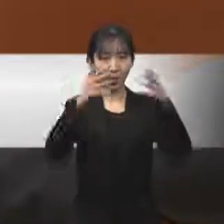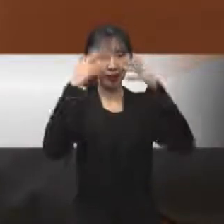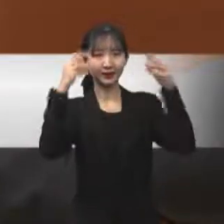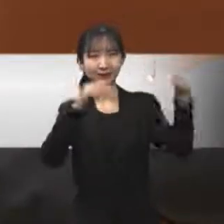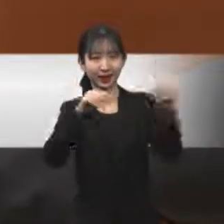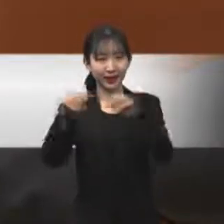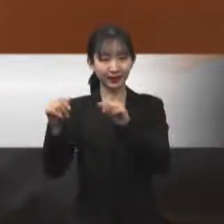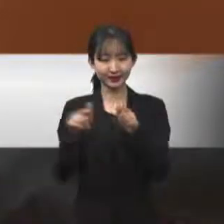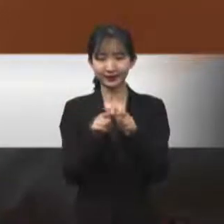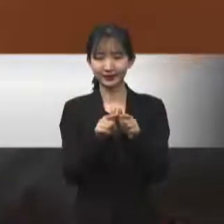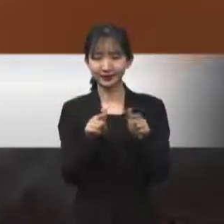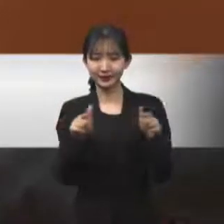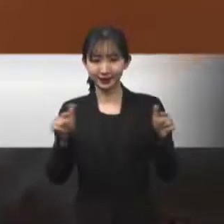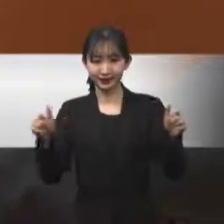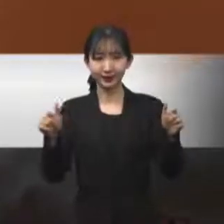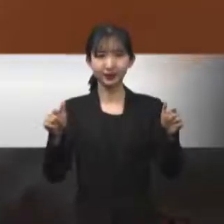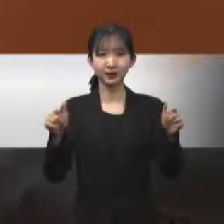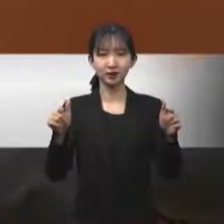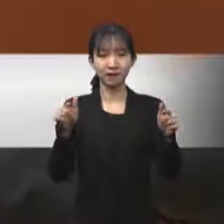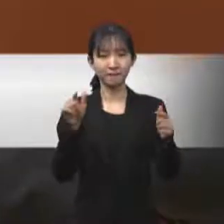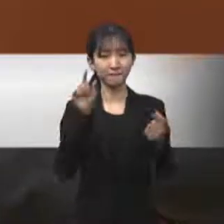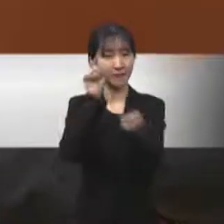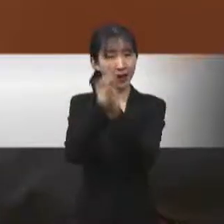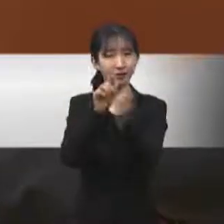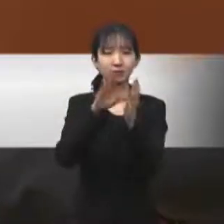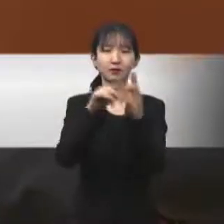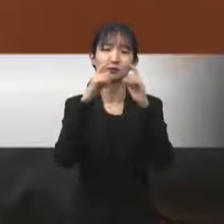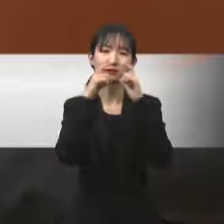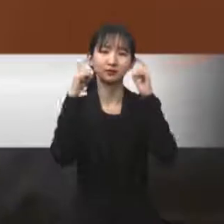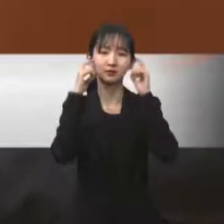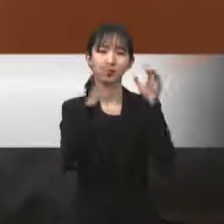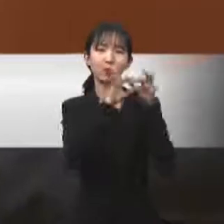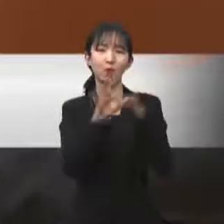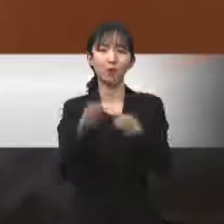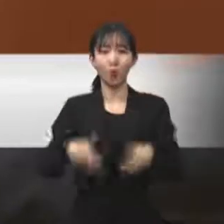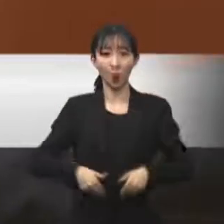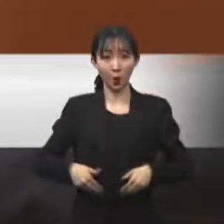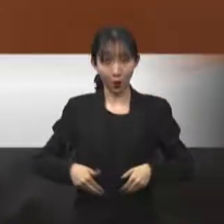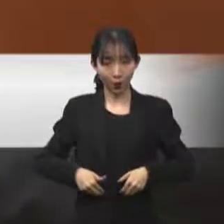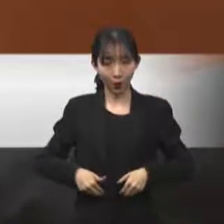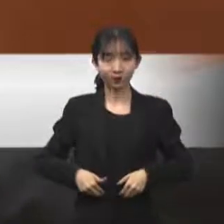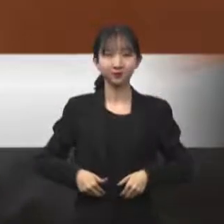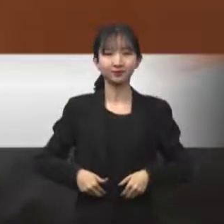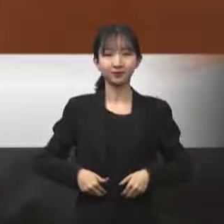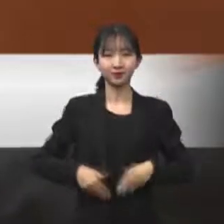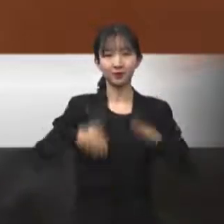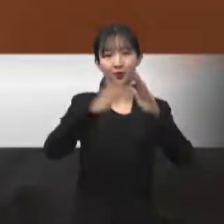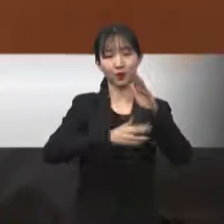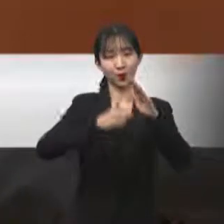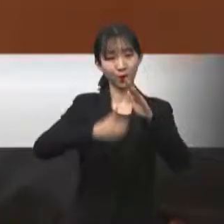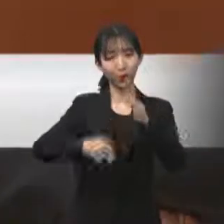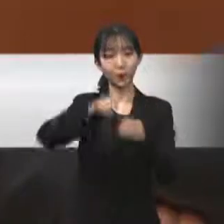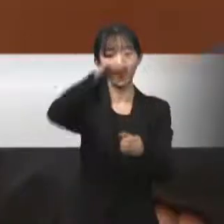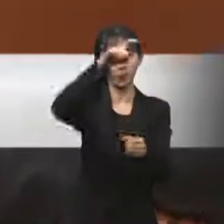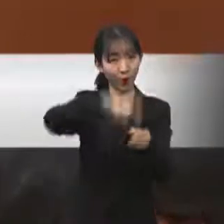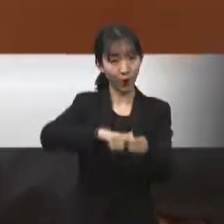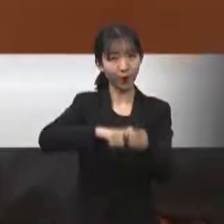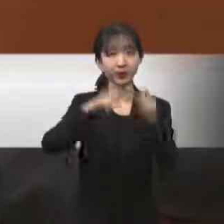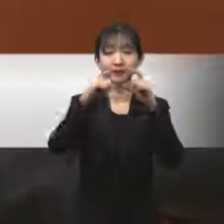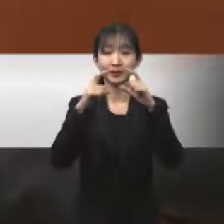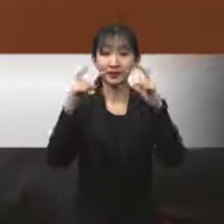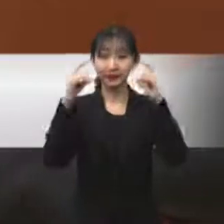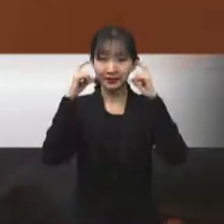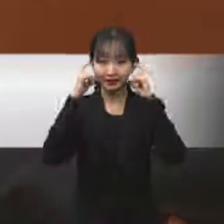이런 다양한 형태에서 마스크는 지속적으로 필요할 거라고 생각합니다. 그래서 이런 공공 목적으로 사용할 수 있는